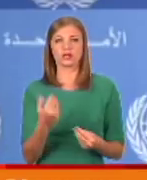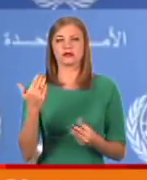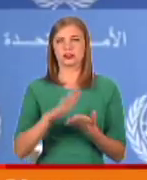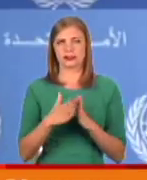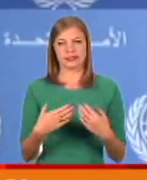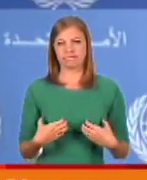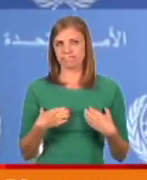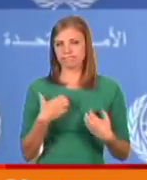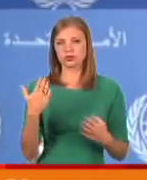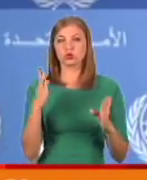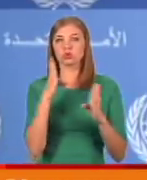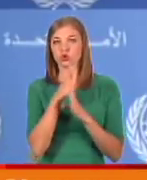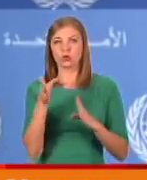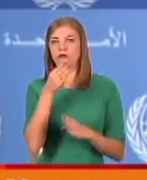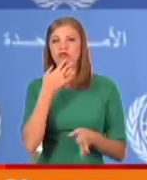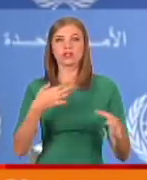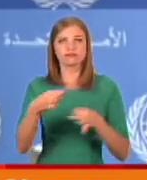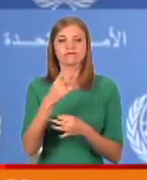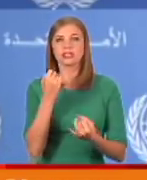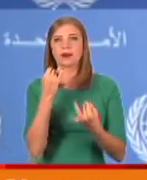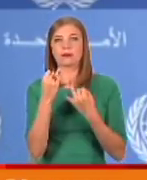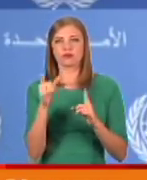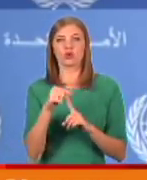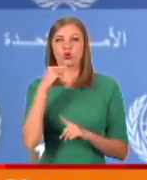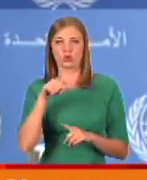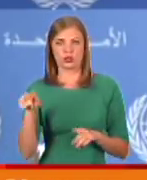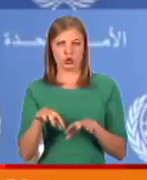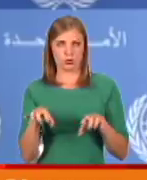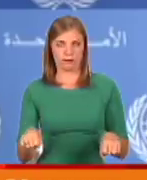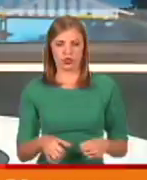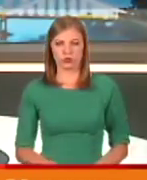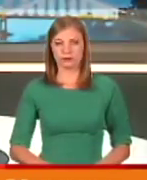стан критичний, і його долю повсякчас обговорюють на перемовах із російською владою.